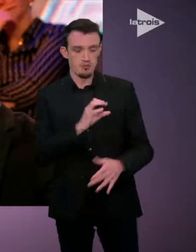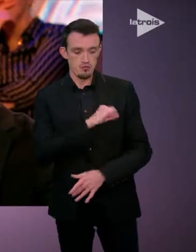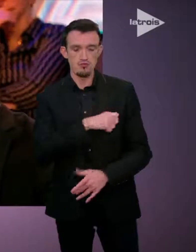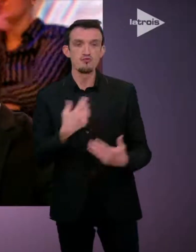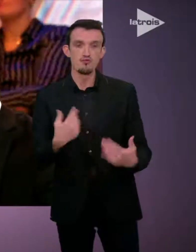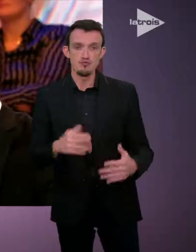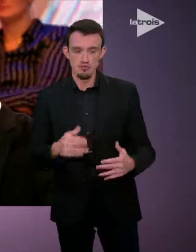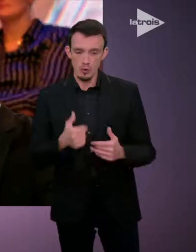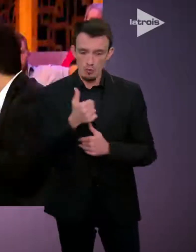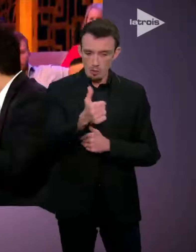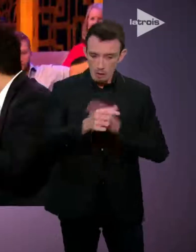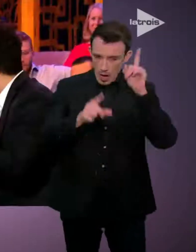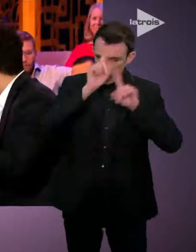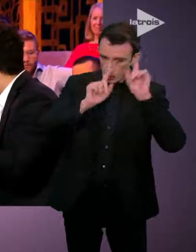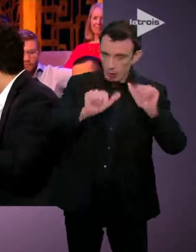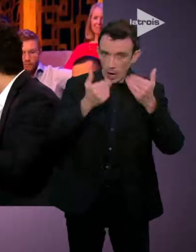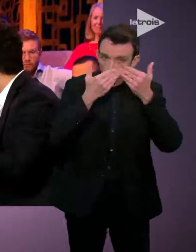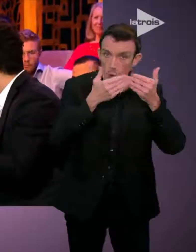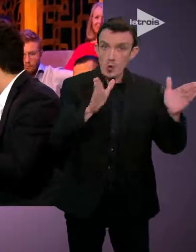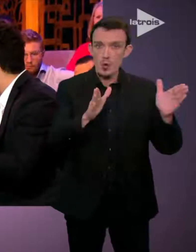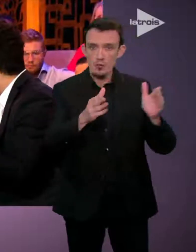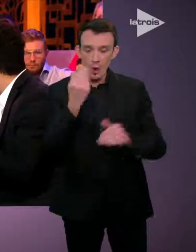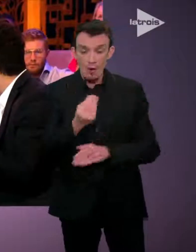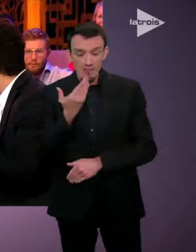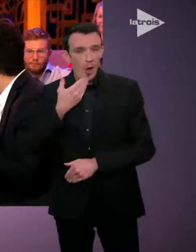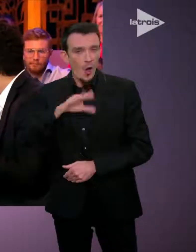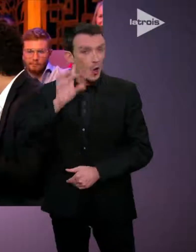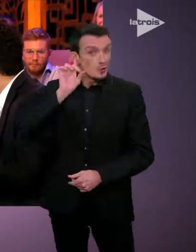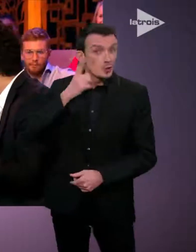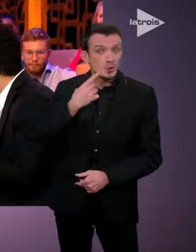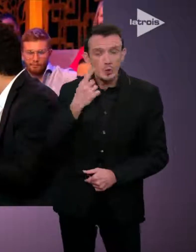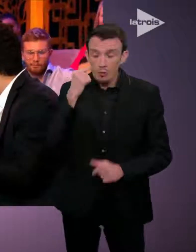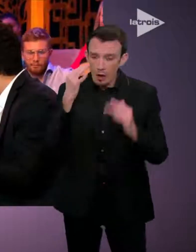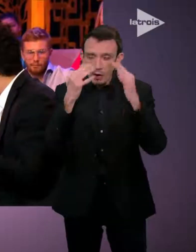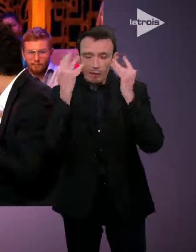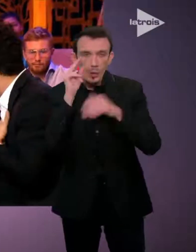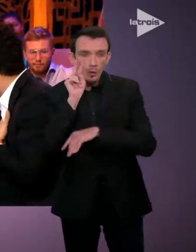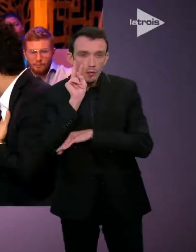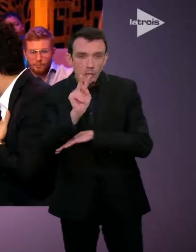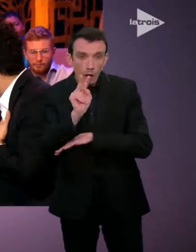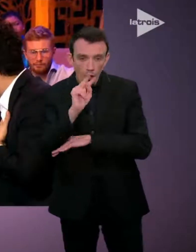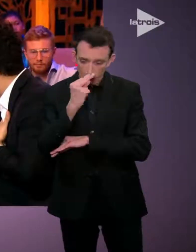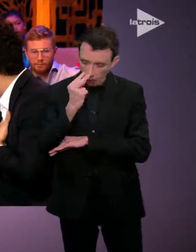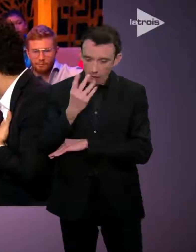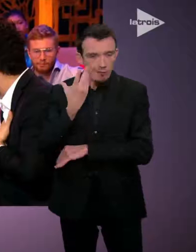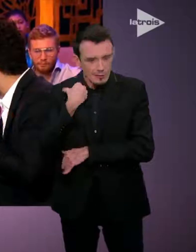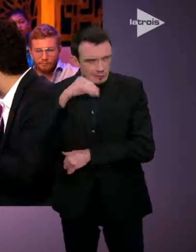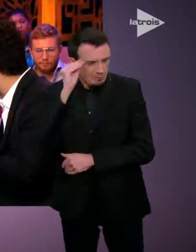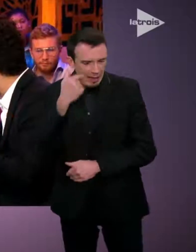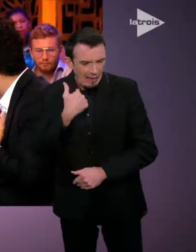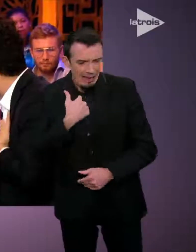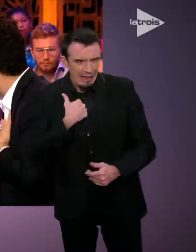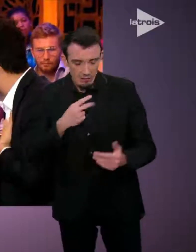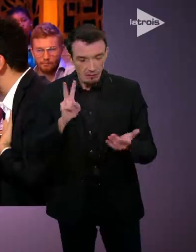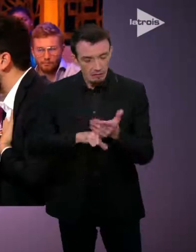d'autres enfants qui, comme toi, souffrent de surdité. Et tu leur dis, bah, en fait, c'est cool, c'est pas très grave. Donc, un grand bravo à toi. Moi, je suis très impressionné et je me sens tout petit